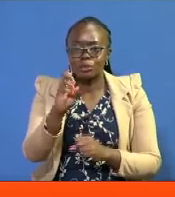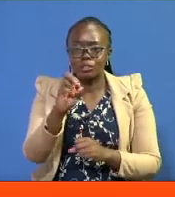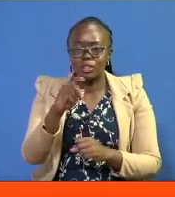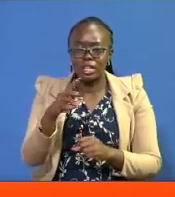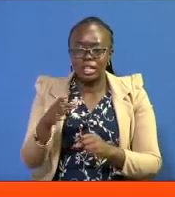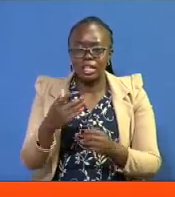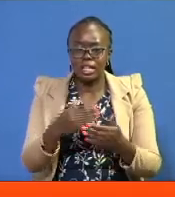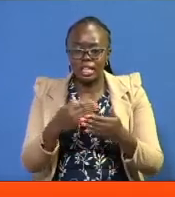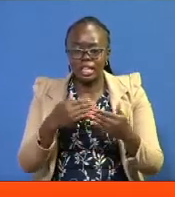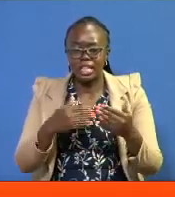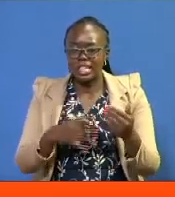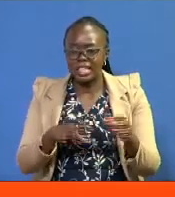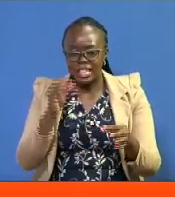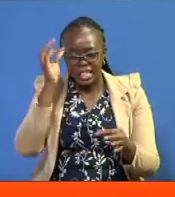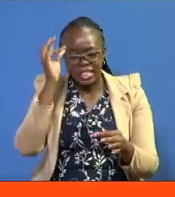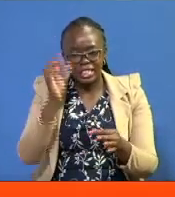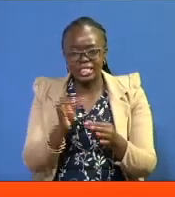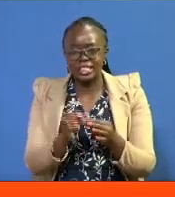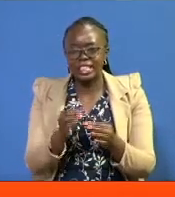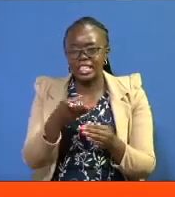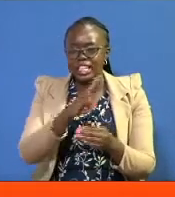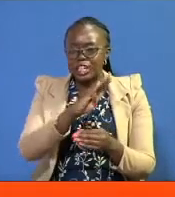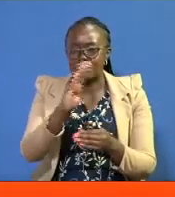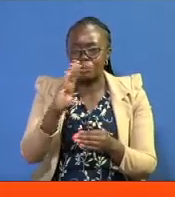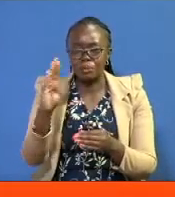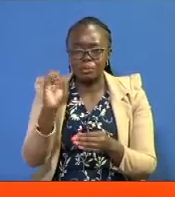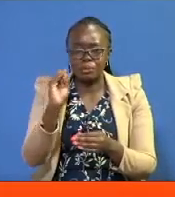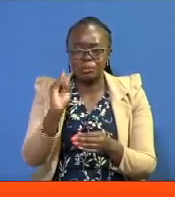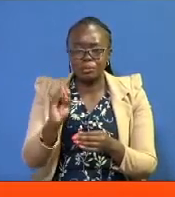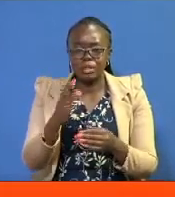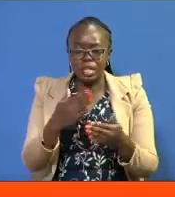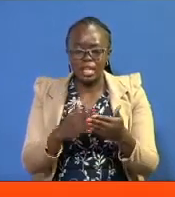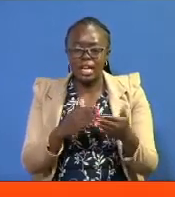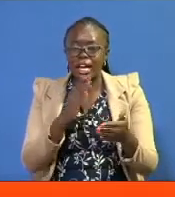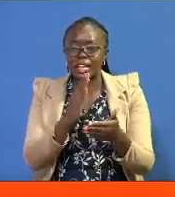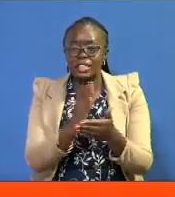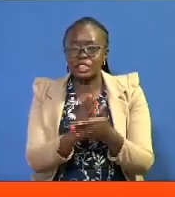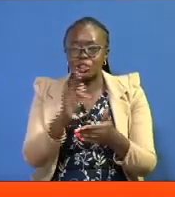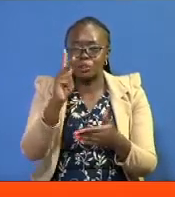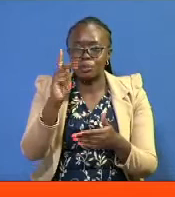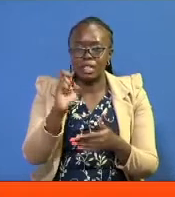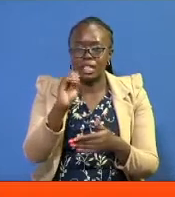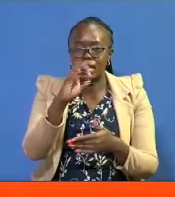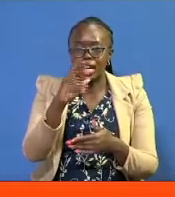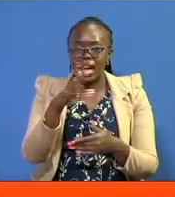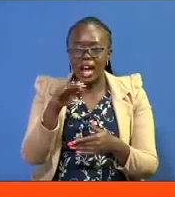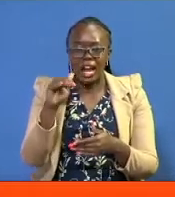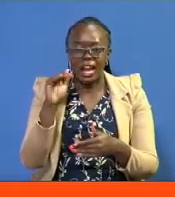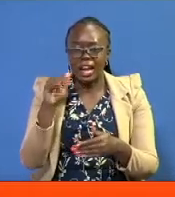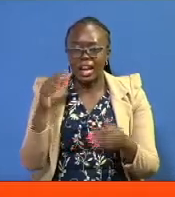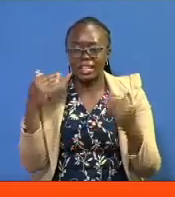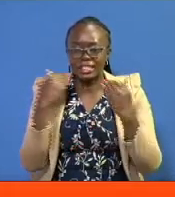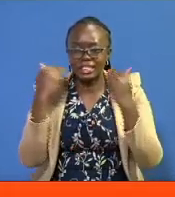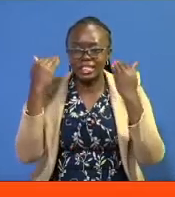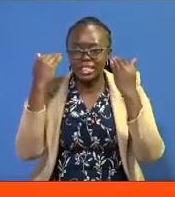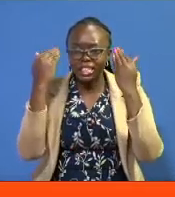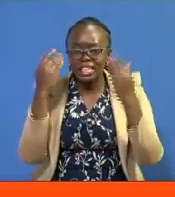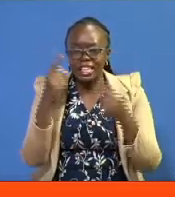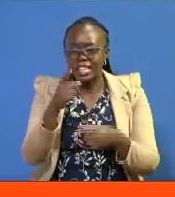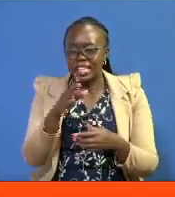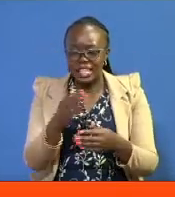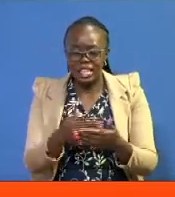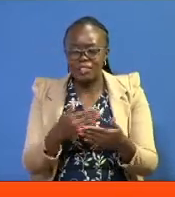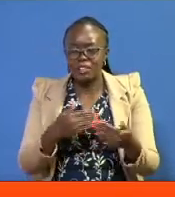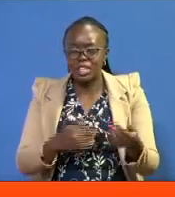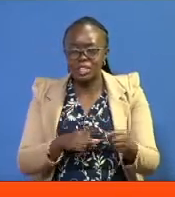muda uamuzi wa koti dhidi ya mswada wa BBI kusubiri rufaa. Kihara alipeleka ombi hadi koti ya rufaa dakika chache baada